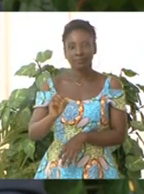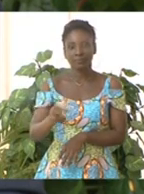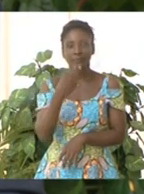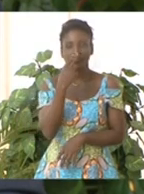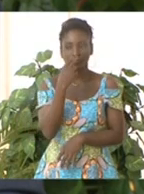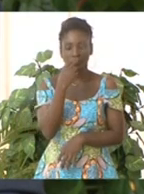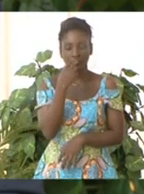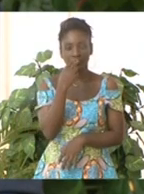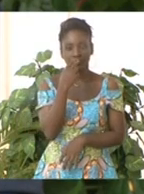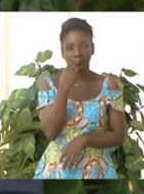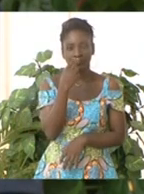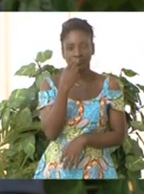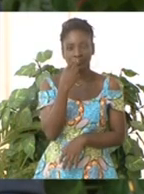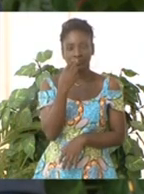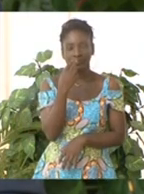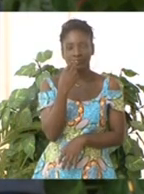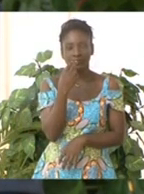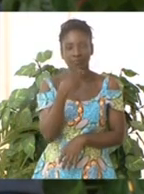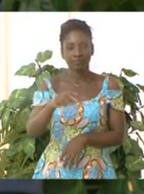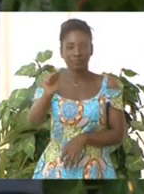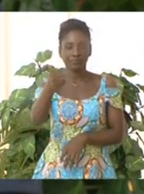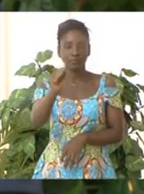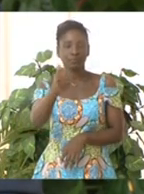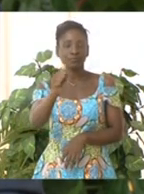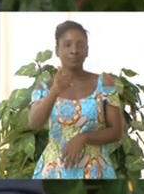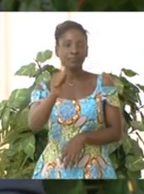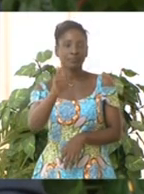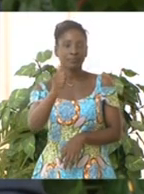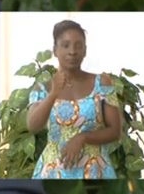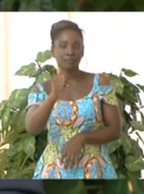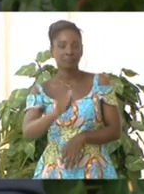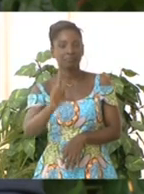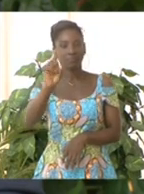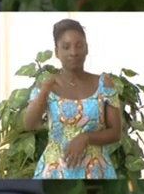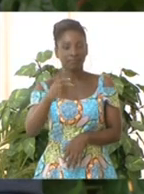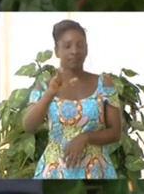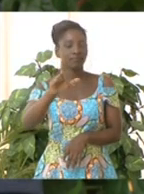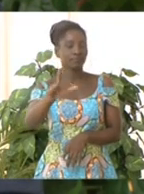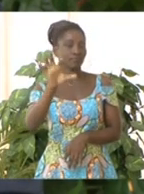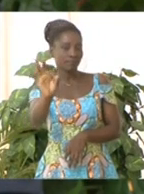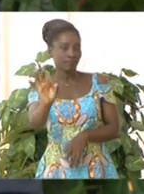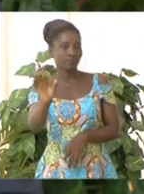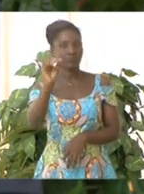Bédier Conan Aimé Henri, 10, soit 1,29%.